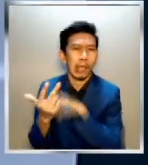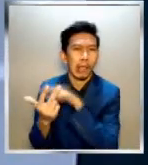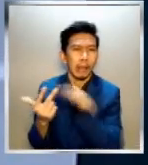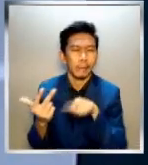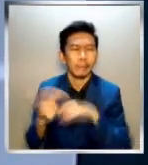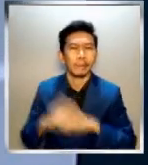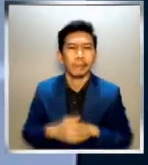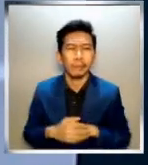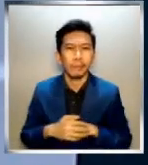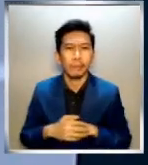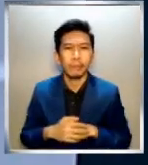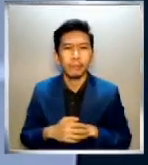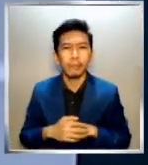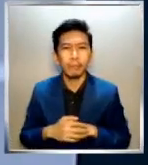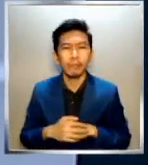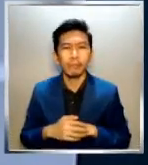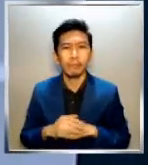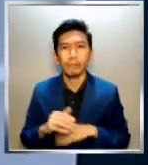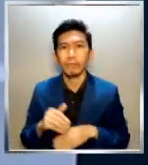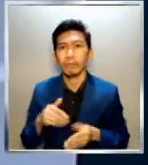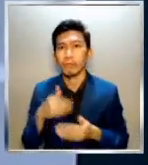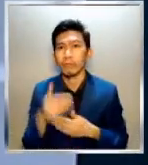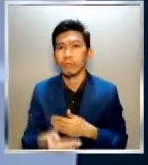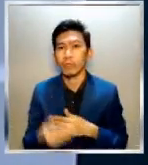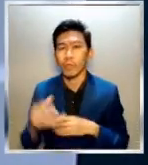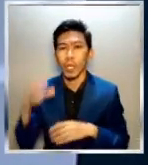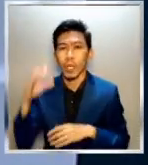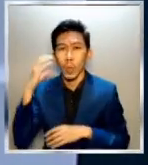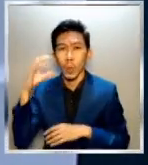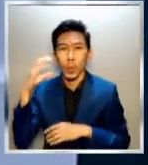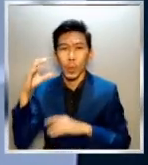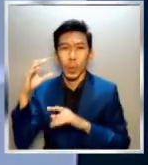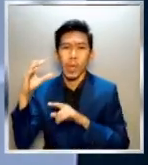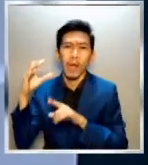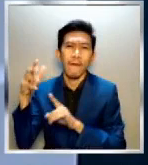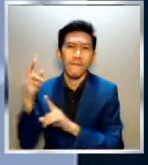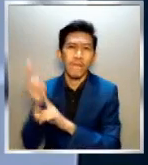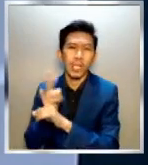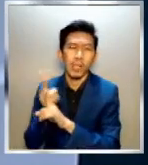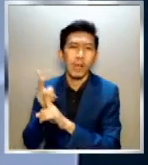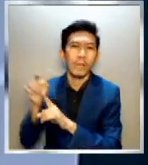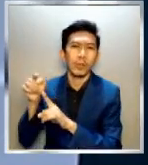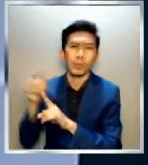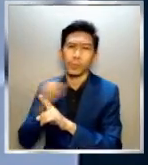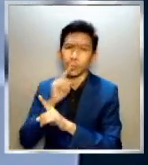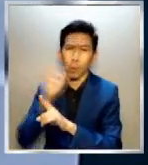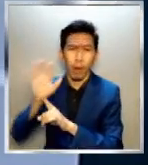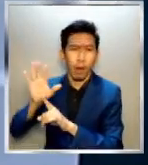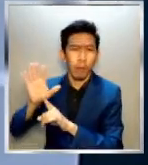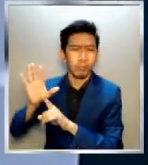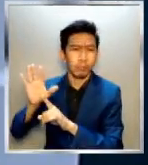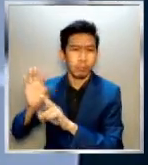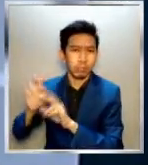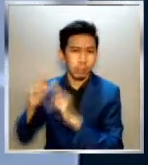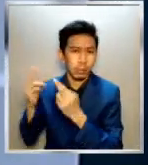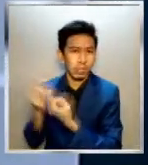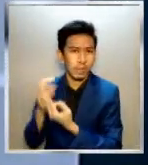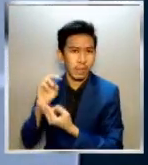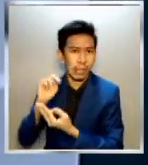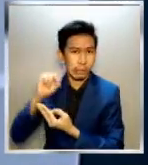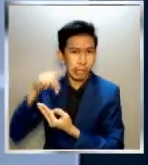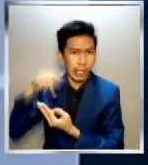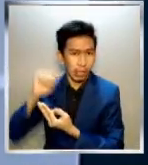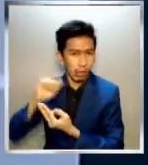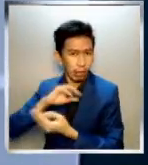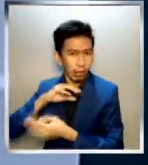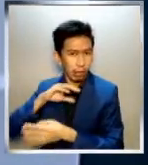Giit naman ang pinsan ng mga biktima na si Joy Joy Jacinto, hindi NPA ang kanyang mga kaanak. Nangungulekta lang daw ng abaka